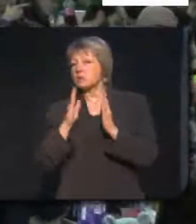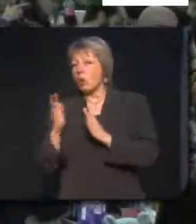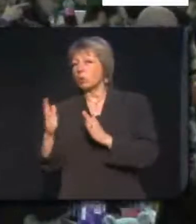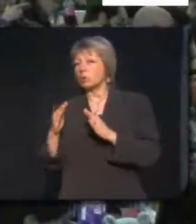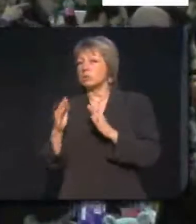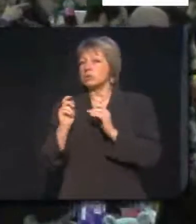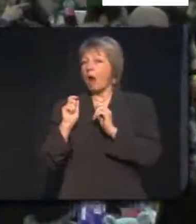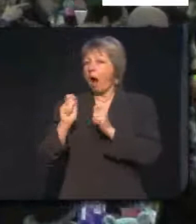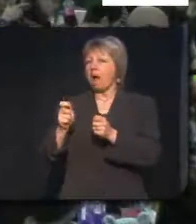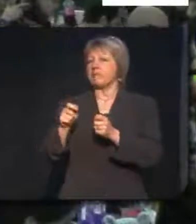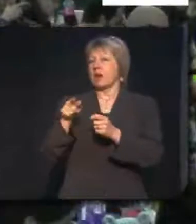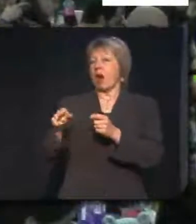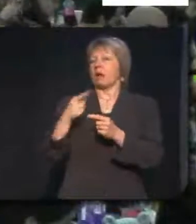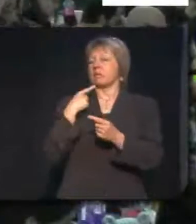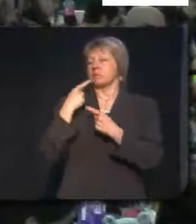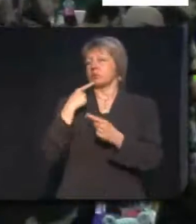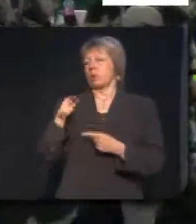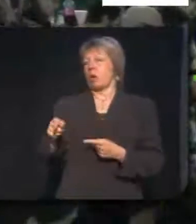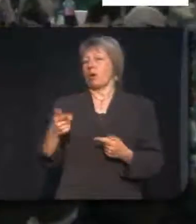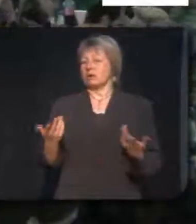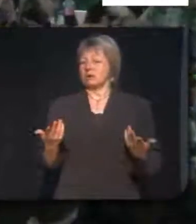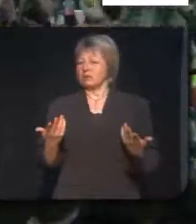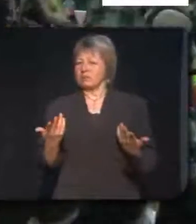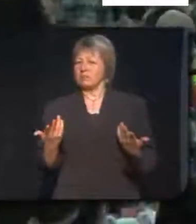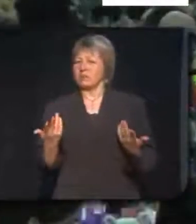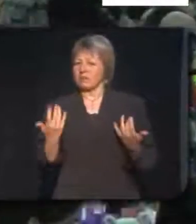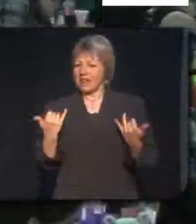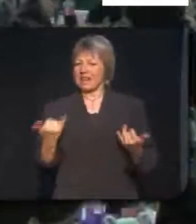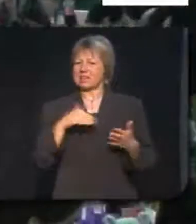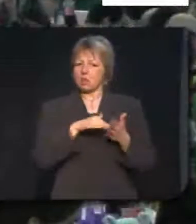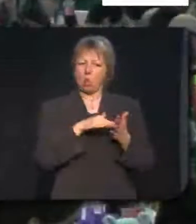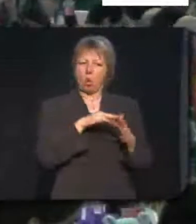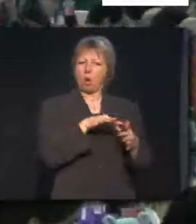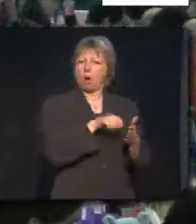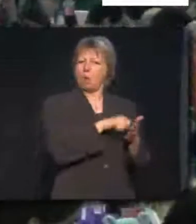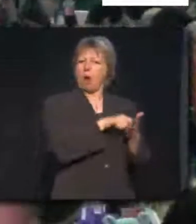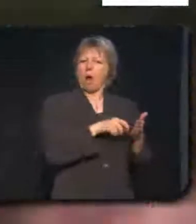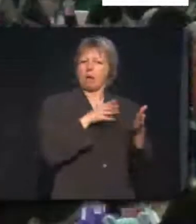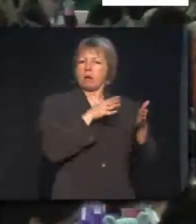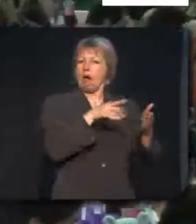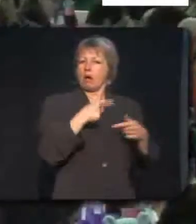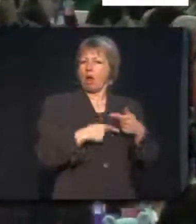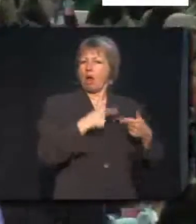weil wir ja jetzt im Grunde genommen dann noch in diesem Jahrgang zu sein scheinen